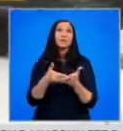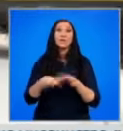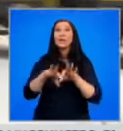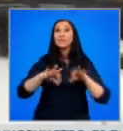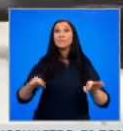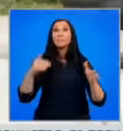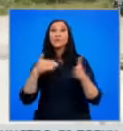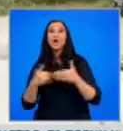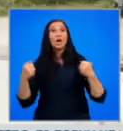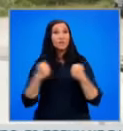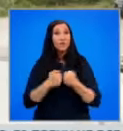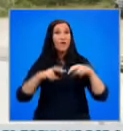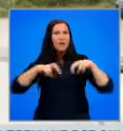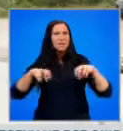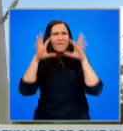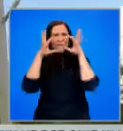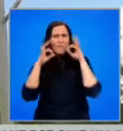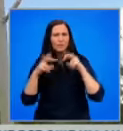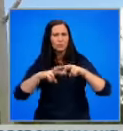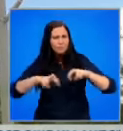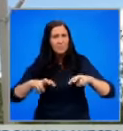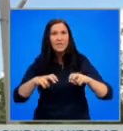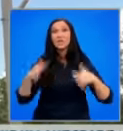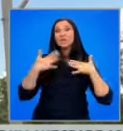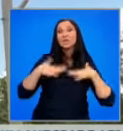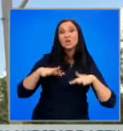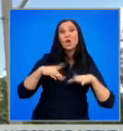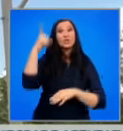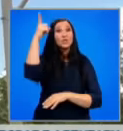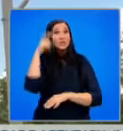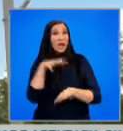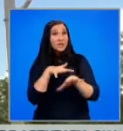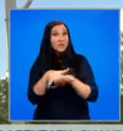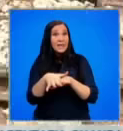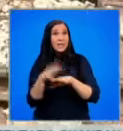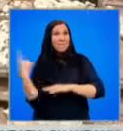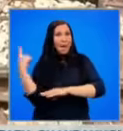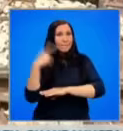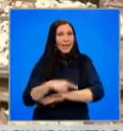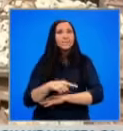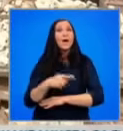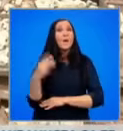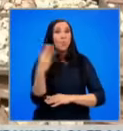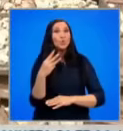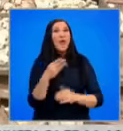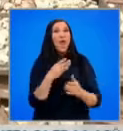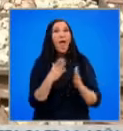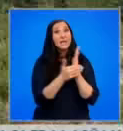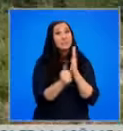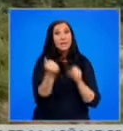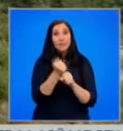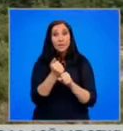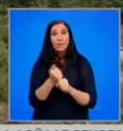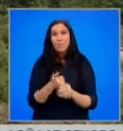причините за катастрофата, разследващите внимателно изследват и състоянието на сигналната система на прелеза. По три експертизи вече се работи, предстои да